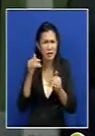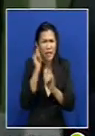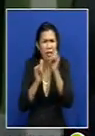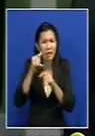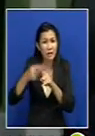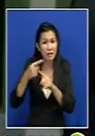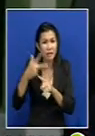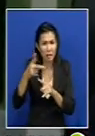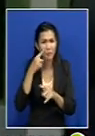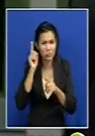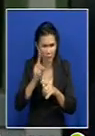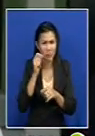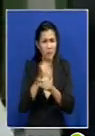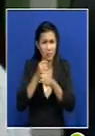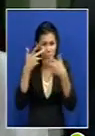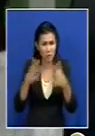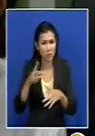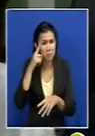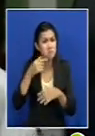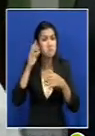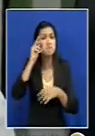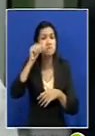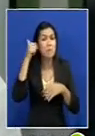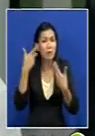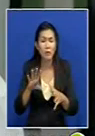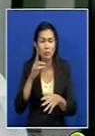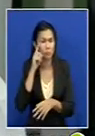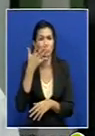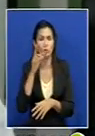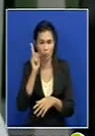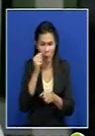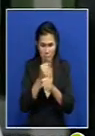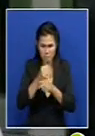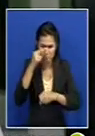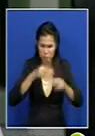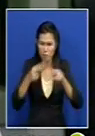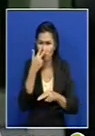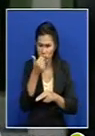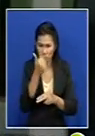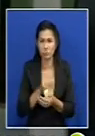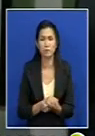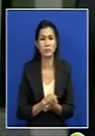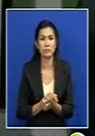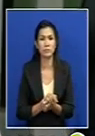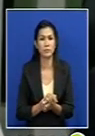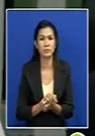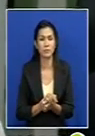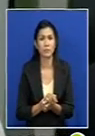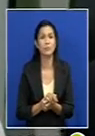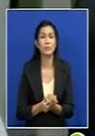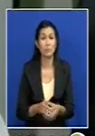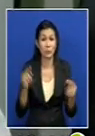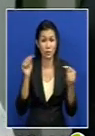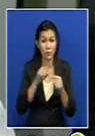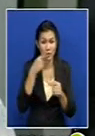จะรีบทำให้เสร็จครับแต่ยังระบุไม่ได้ว่าจะเสร็จเมื่อไหร่ต้องให้เจ้าหน้าที่ทำงานอย่างรอบคอบซะก่อนครับ ขณะที่พันต